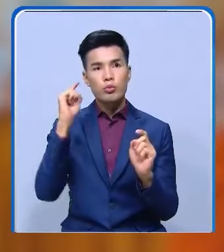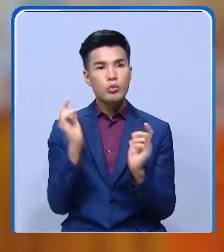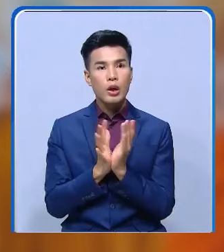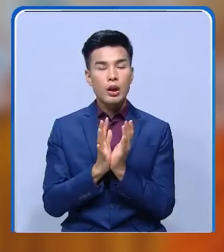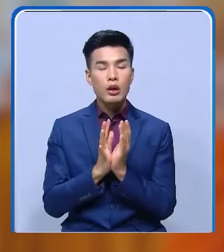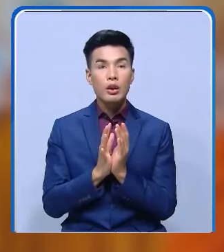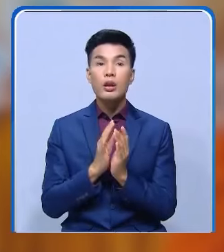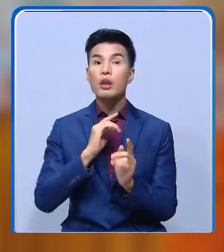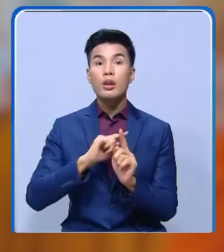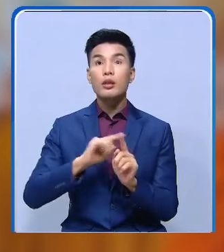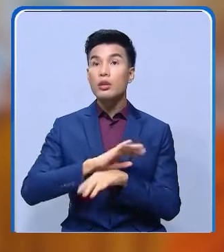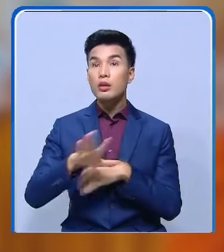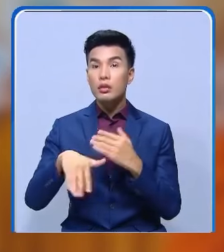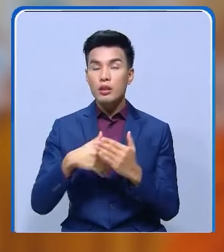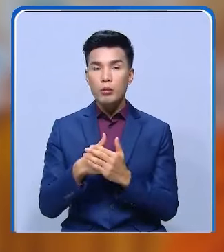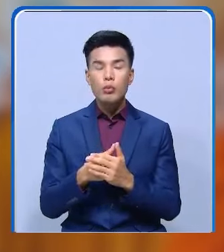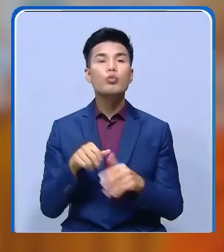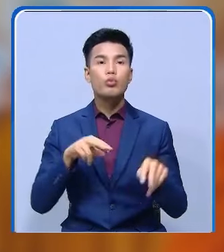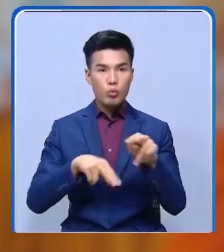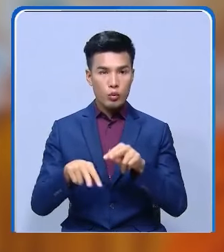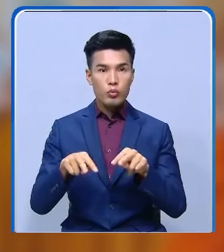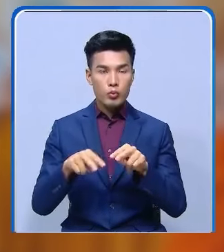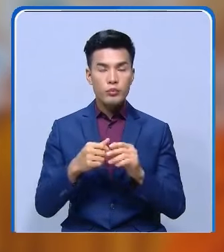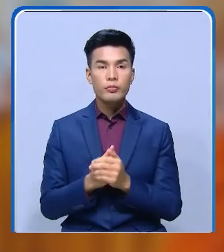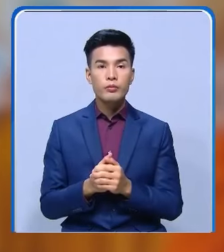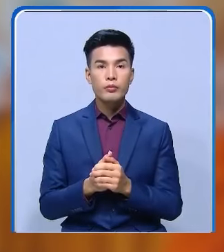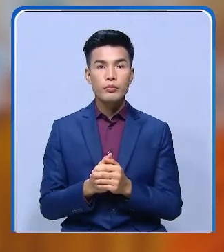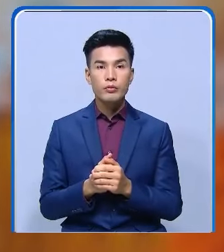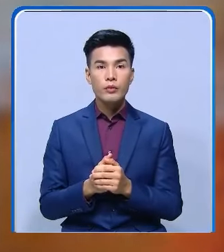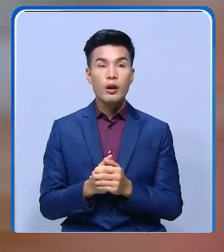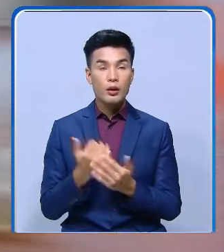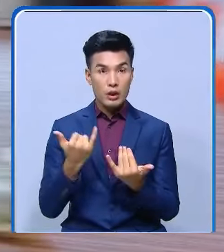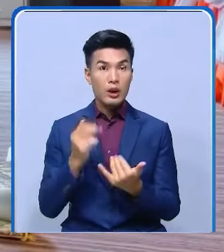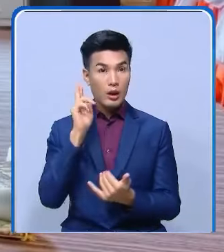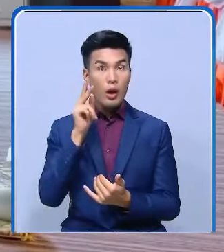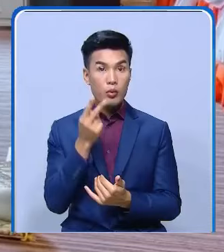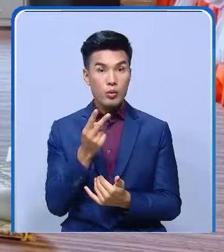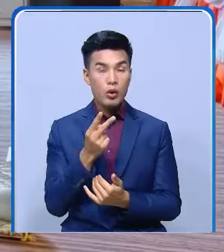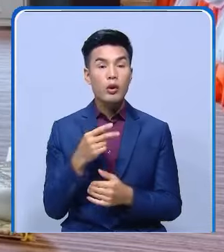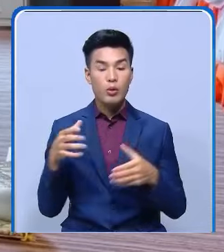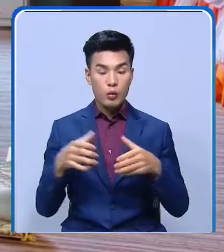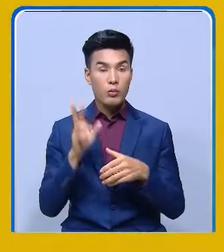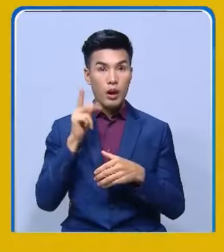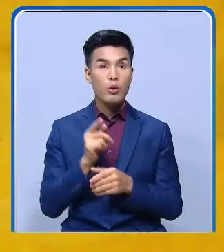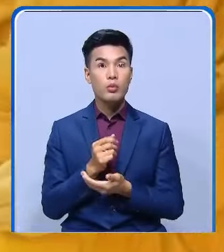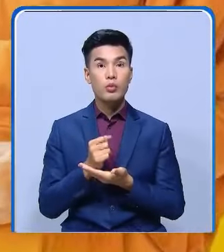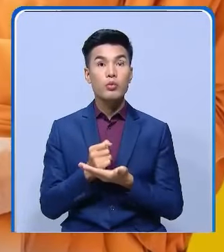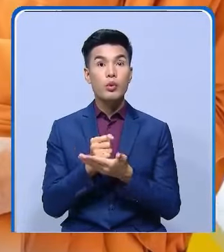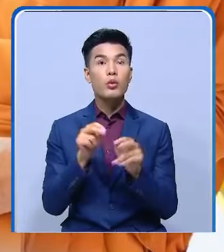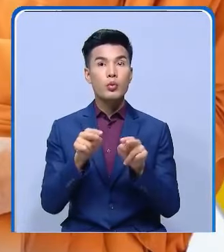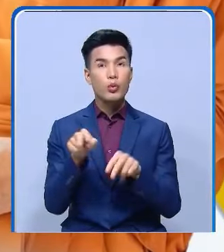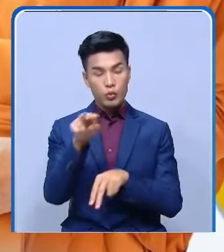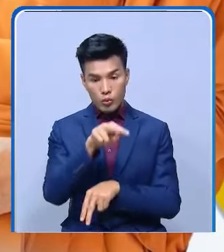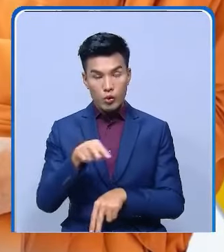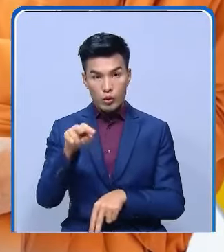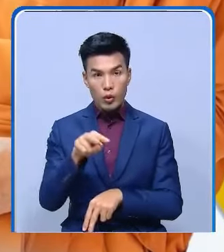เรื่องราวทั้งหมดอยู่ระหว่างการตรวจสอบค่ะทีมข่าวค่ะ ใช่เราก็ส่งน้องจุ้ยปฏิพันธ์ไปนะไปตรวจสอบกันหน่